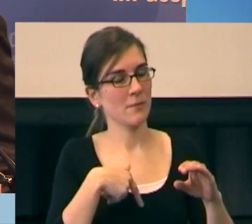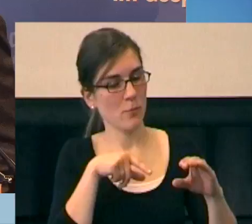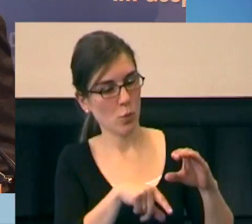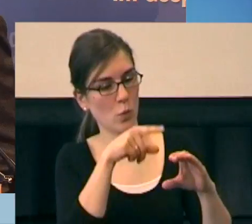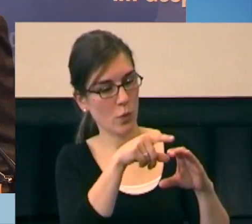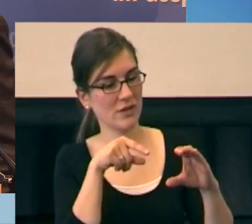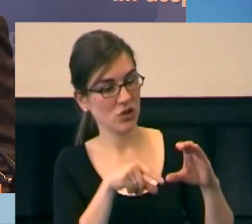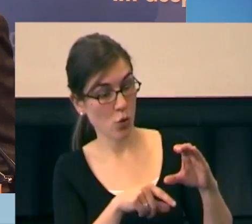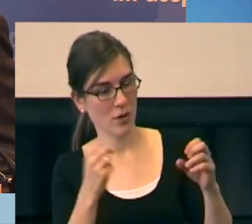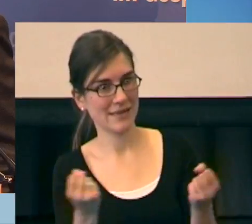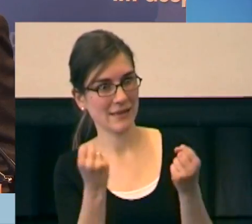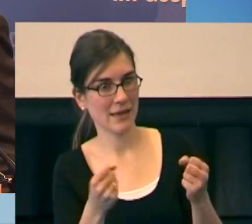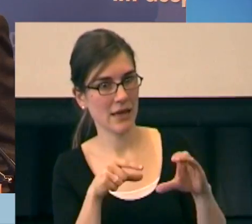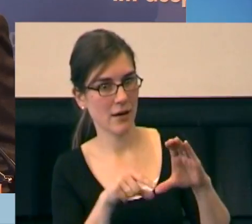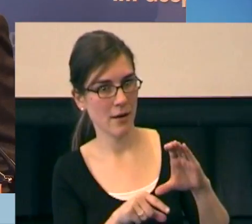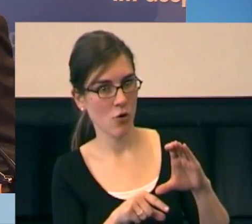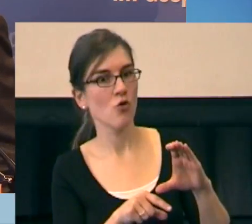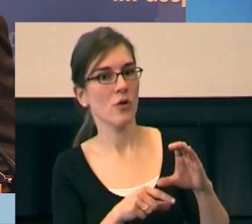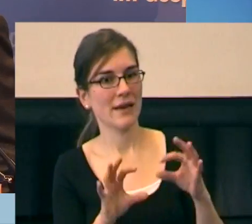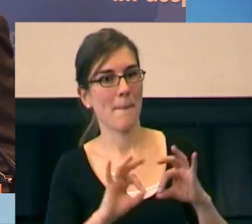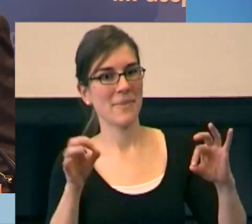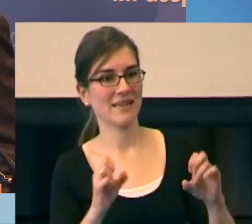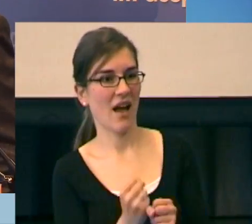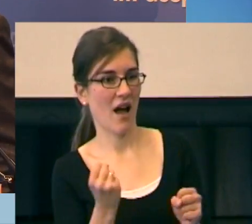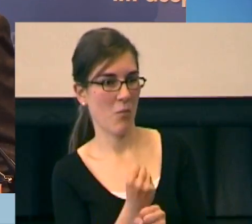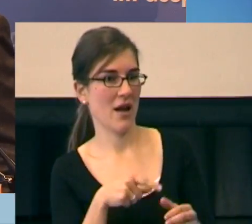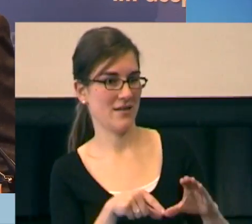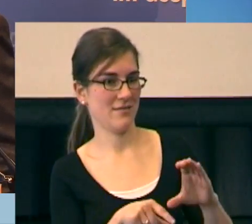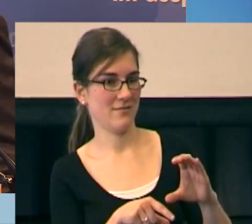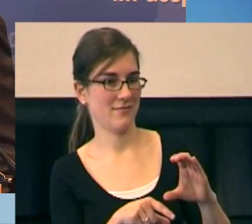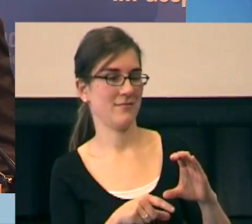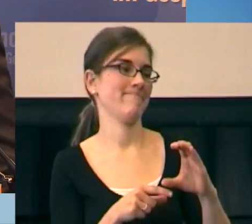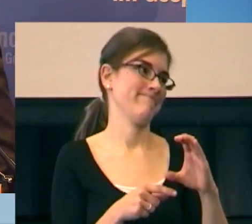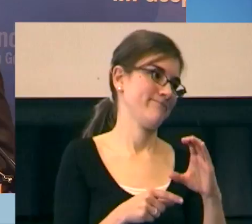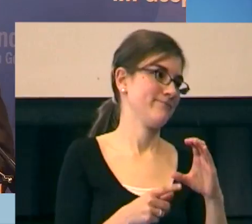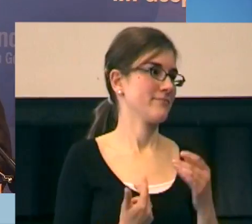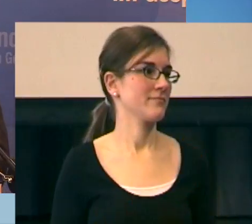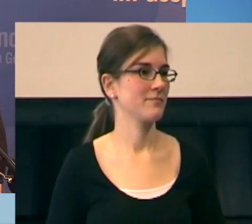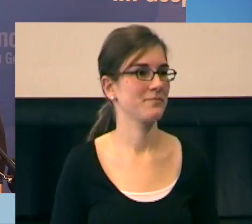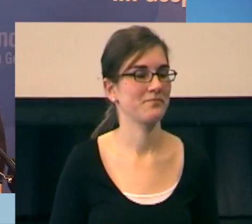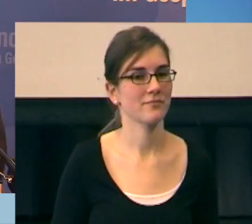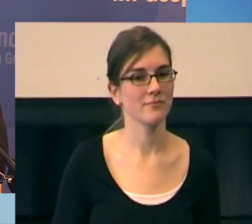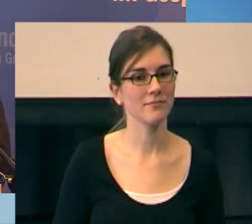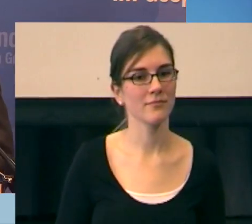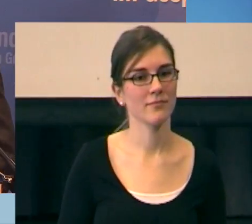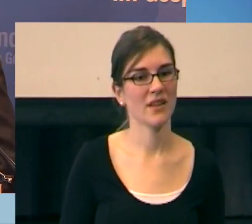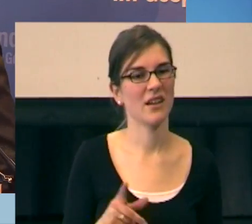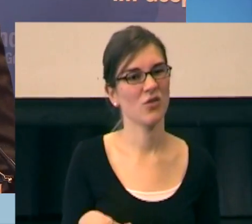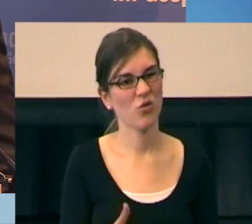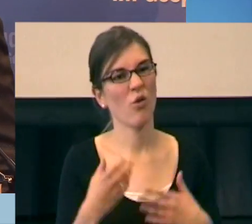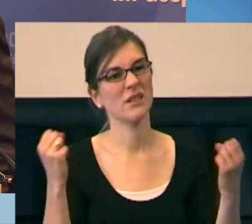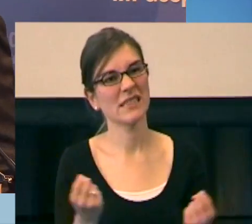trainieren, dass sie ihn zukneifen, auch dann, wenn sie gar nicht dran denken. Das ist eine